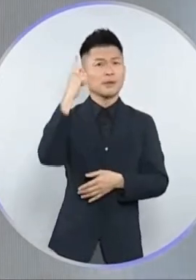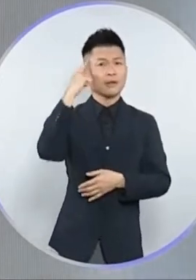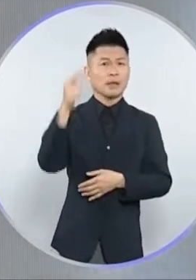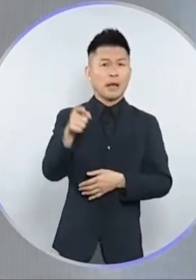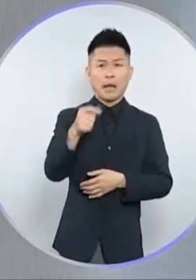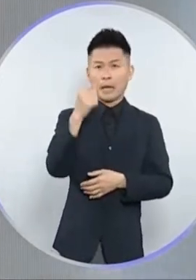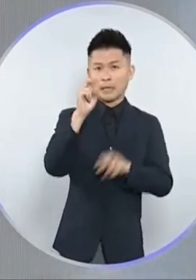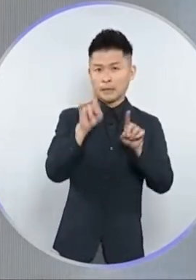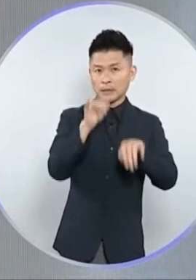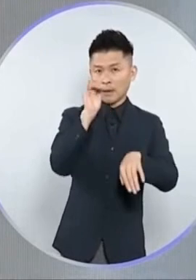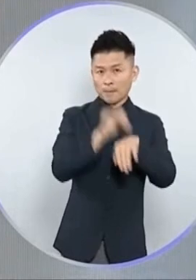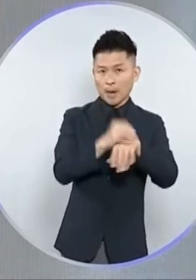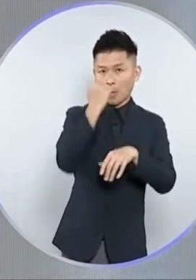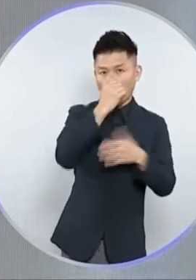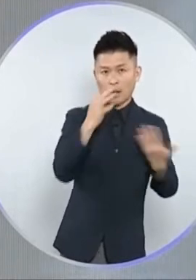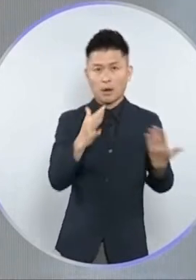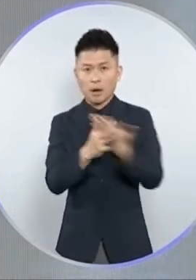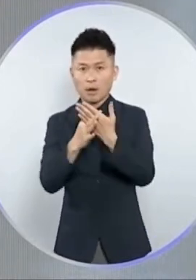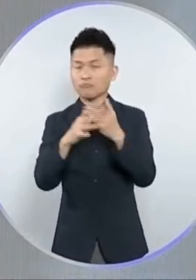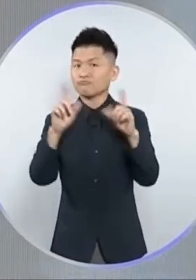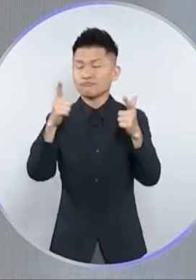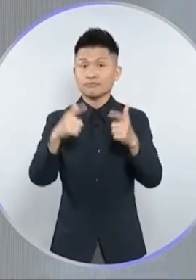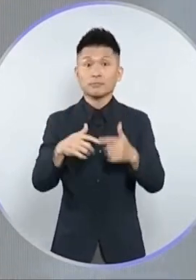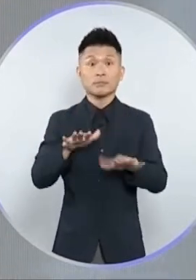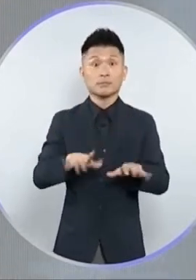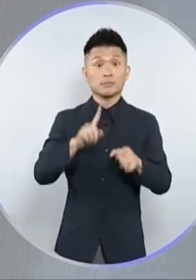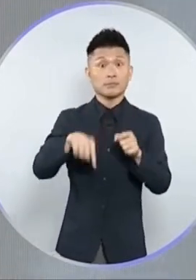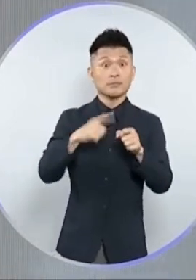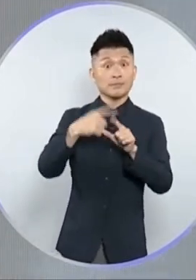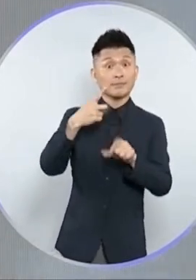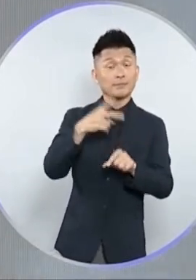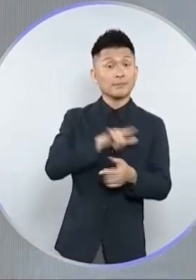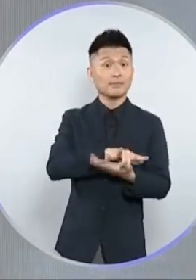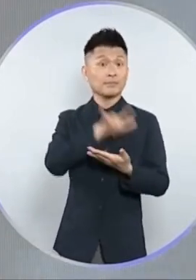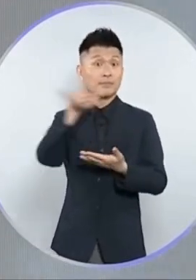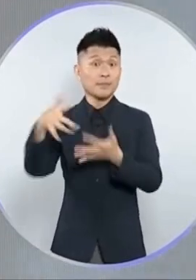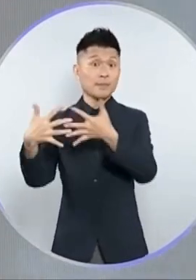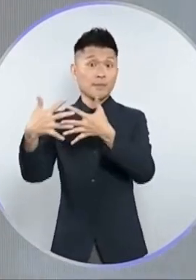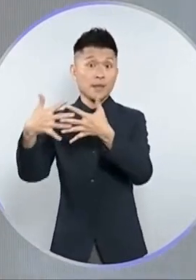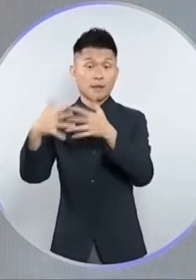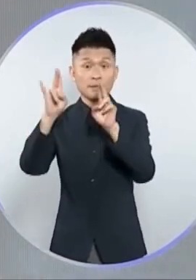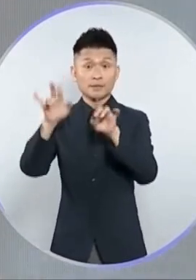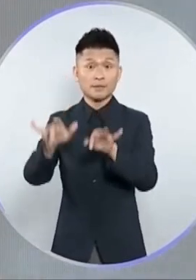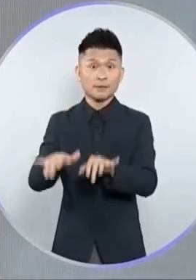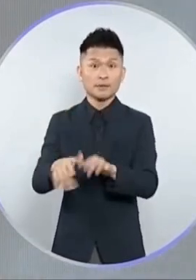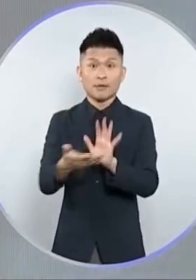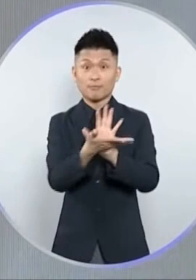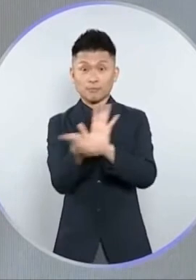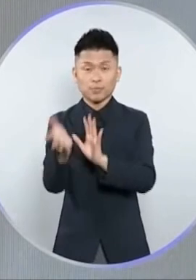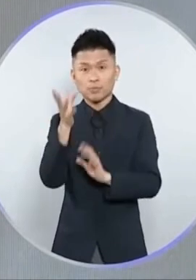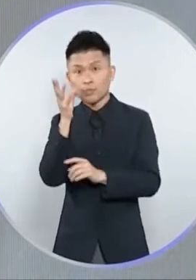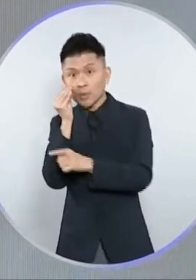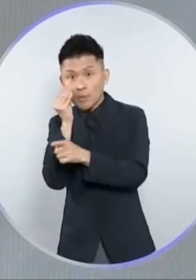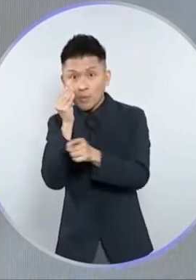骇客进来。我今年年初的时候去美国，有去那个美国的电脑大厂去看过。